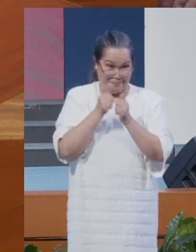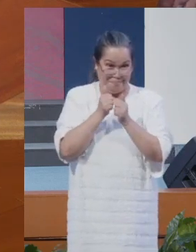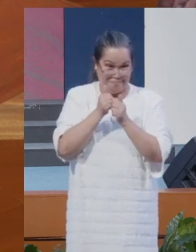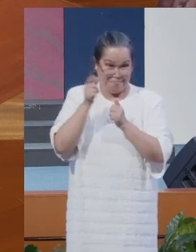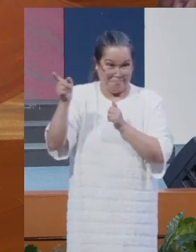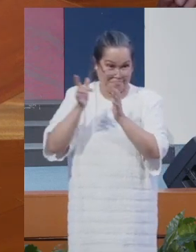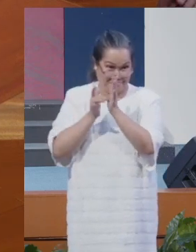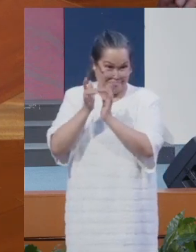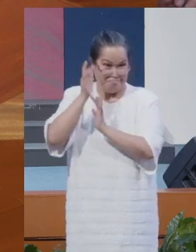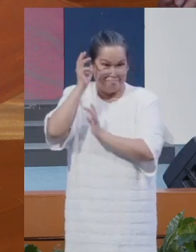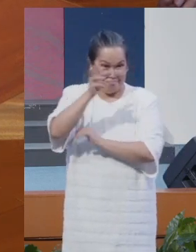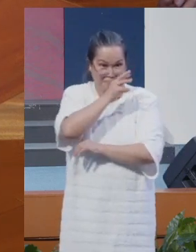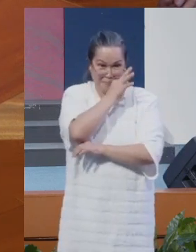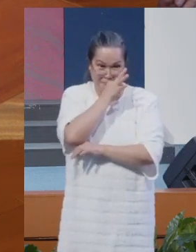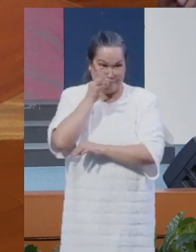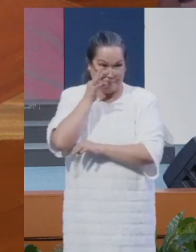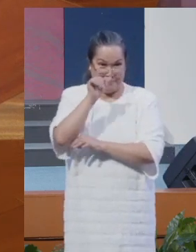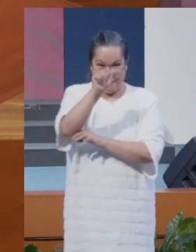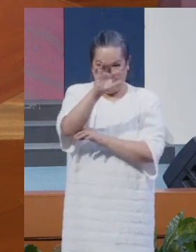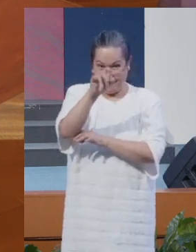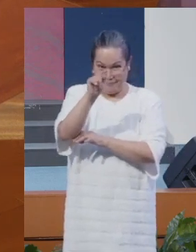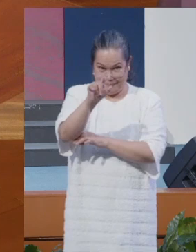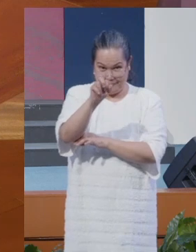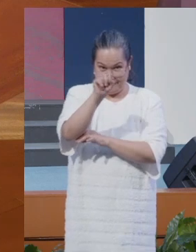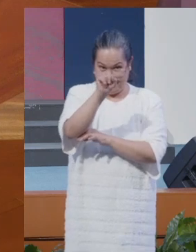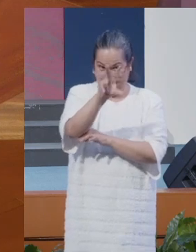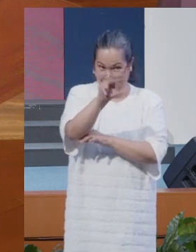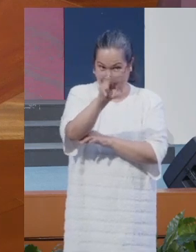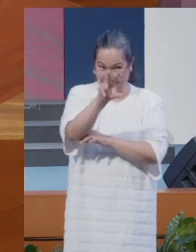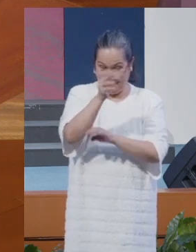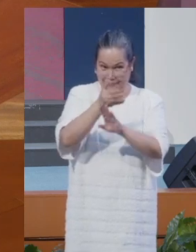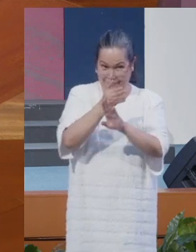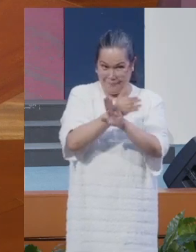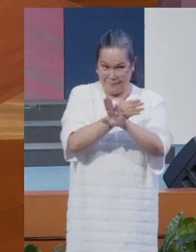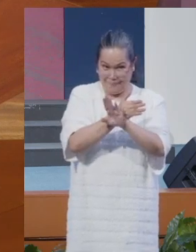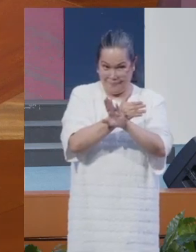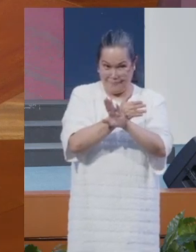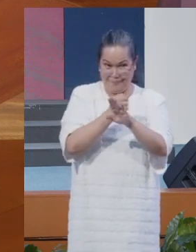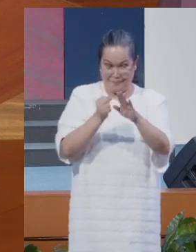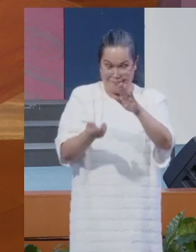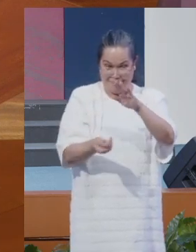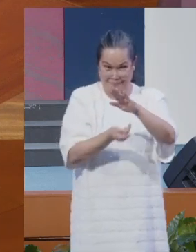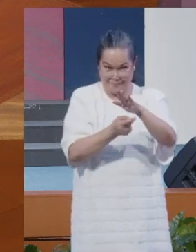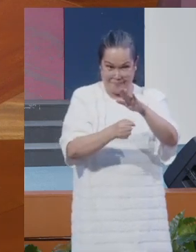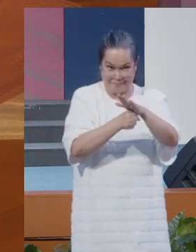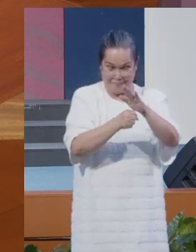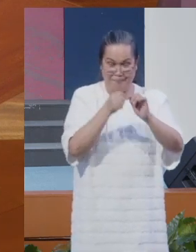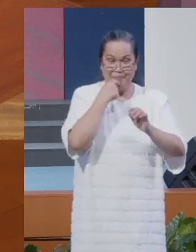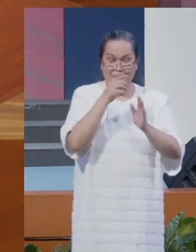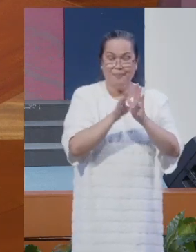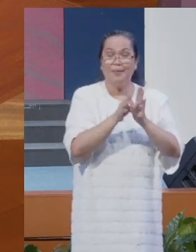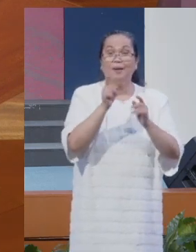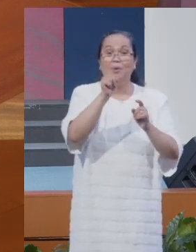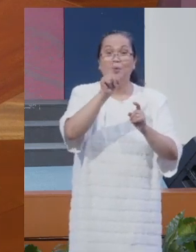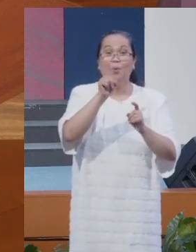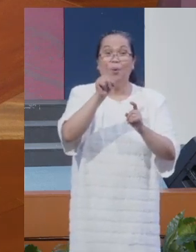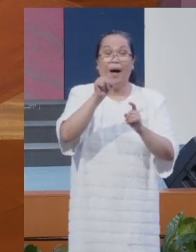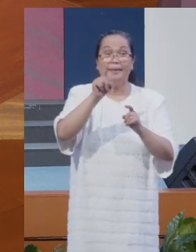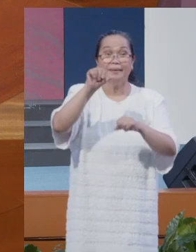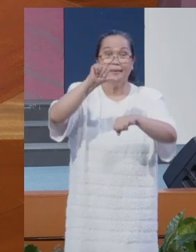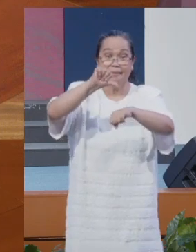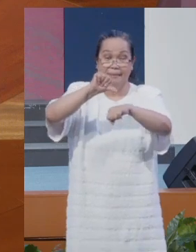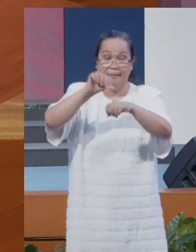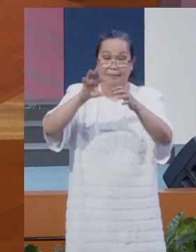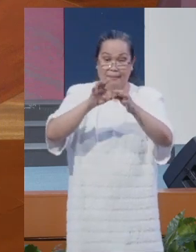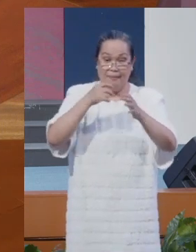niya na mag-fast tayo. Sa Acts 13, bago pinadala si Saul at si Barnabas, anong ginawa ng elders ng church sa Antioch?